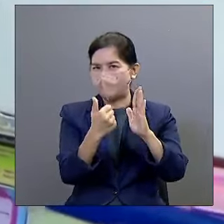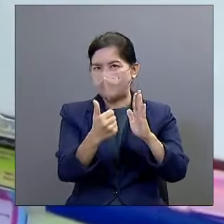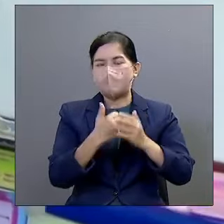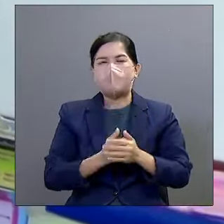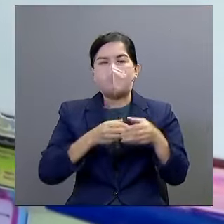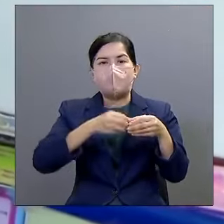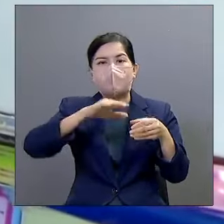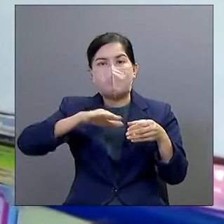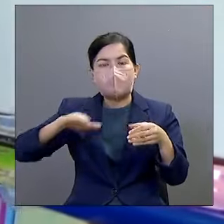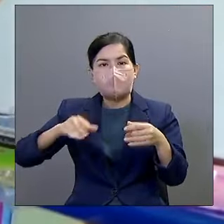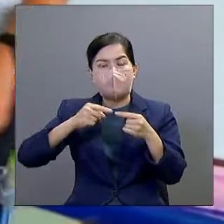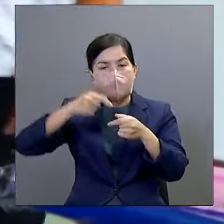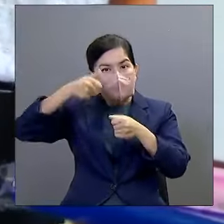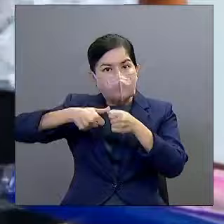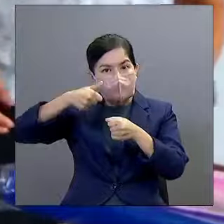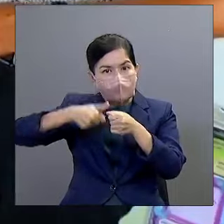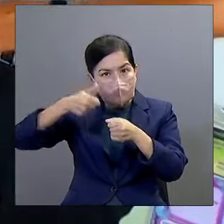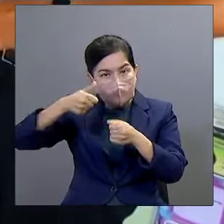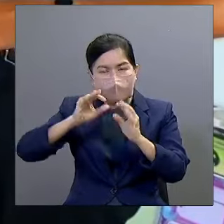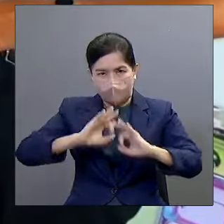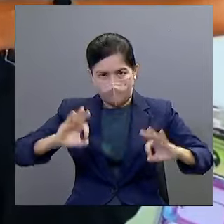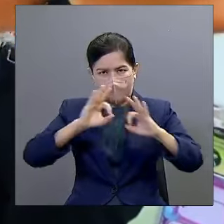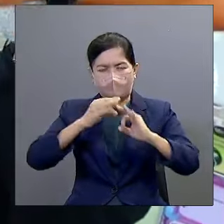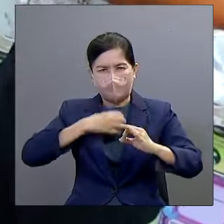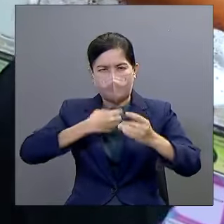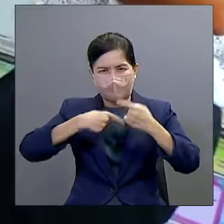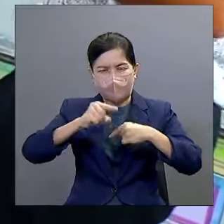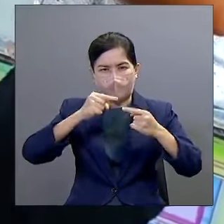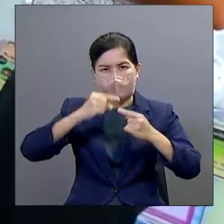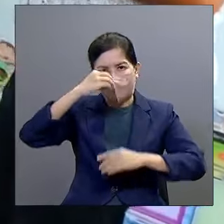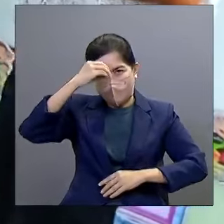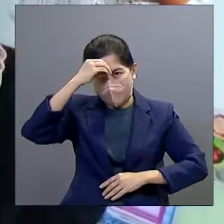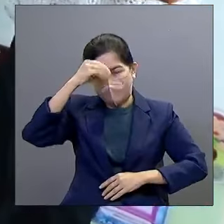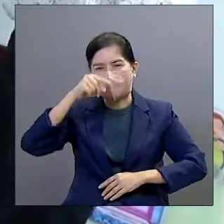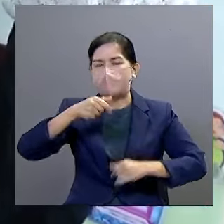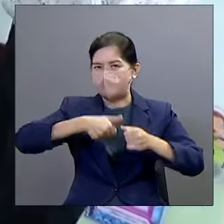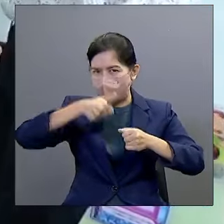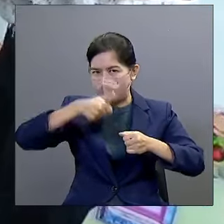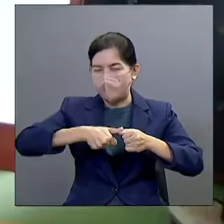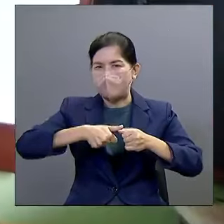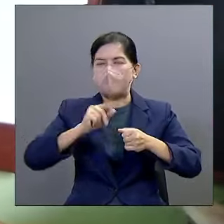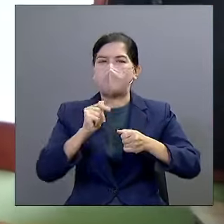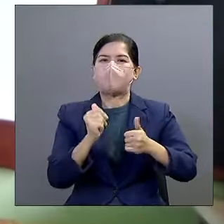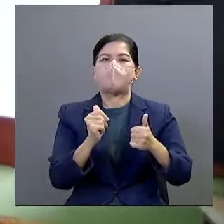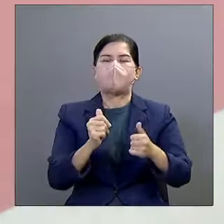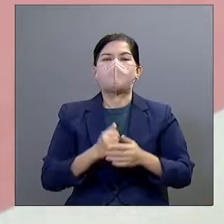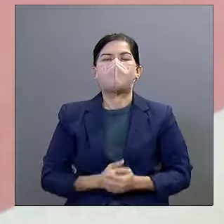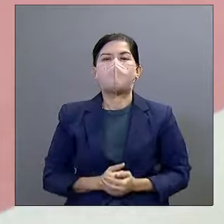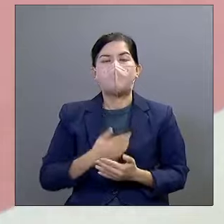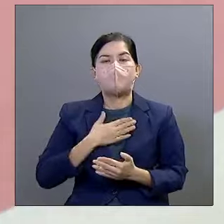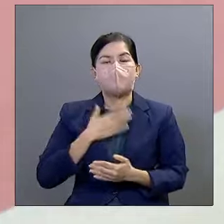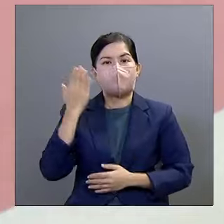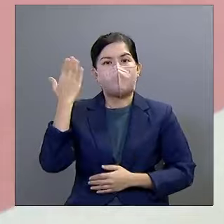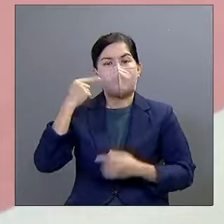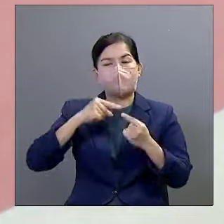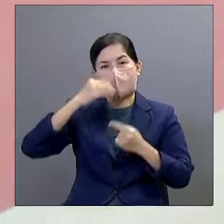ำสิ่งที่สำคัญคือทำให้เด็กๆอยากมาเรียนทำให้เด็กๆจำได้นี่คือที่สุดแล้วเน า ะ คือเราตอนเรียนหนังสือเรามีอาจารย์ที่เราช